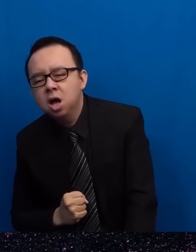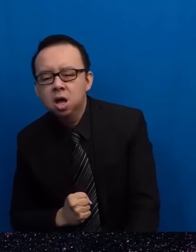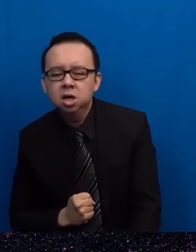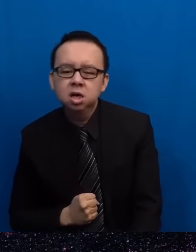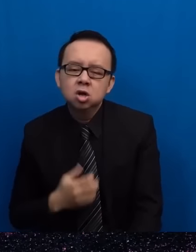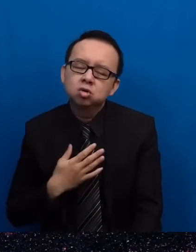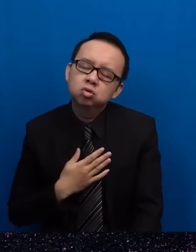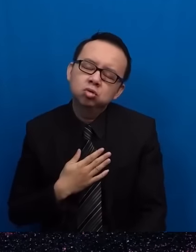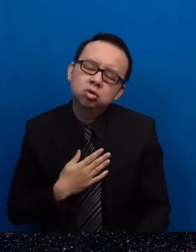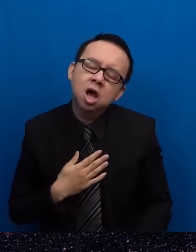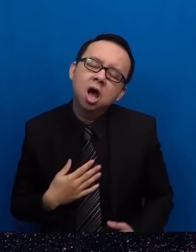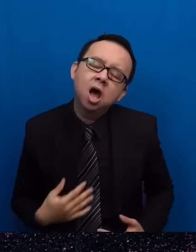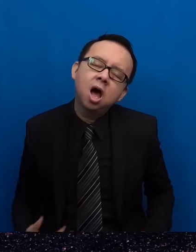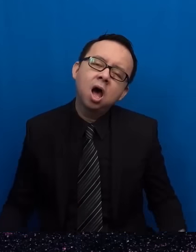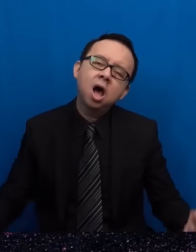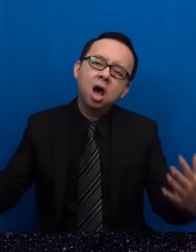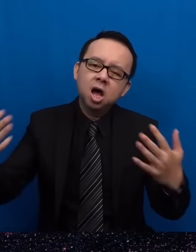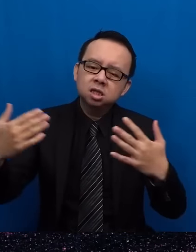perlukan, ku